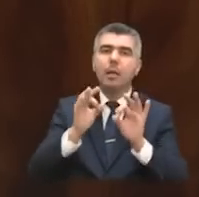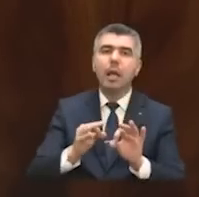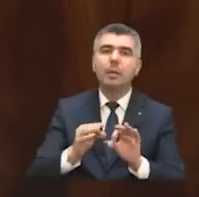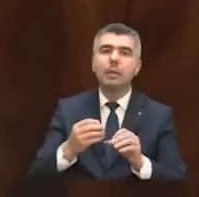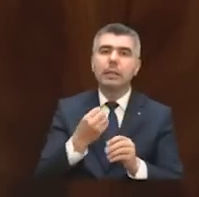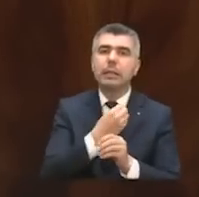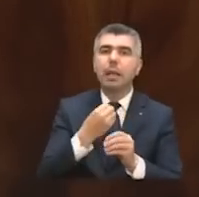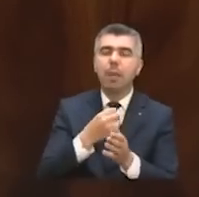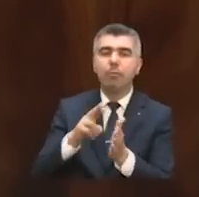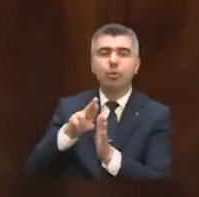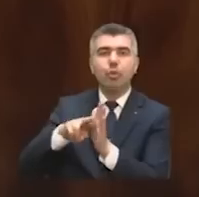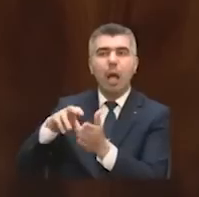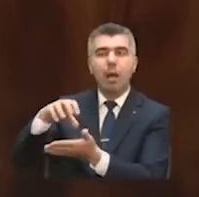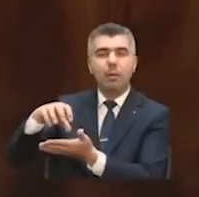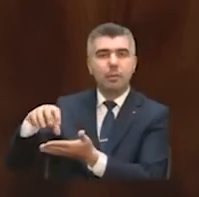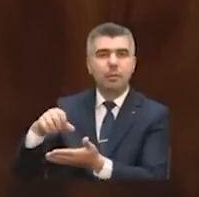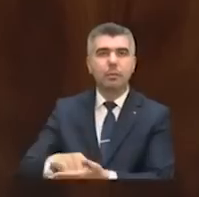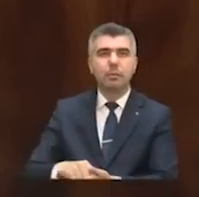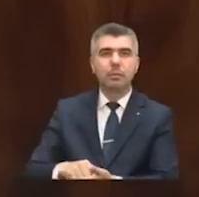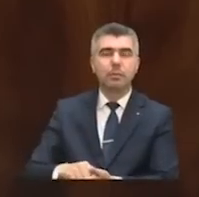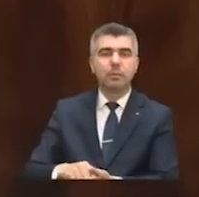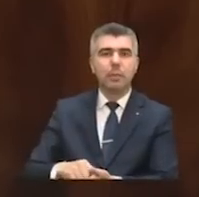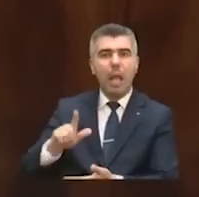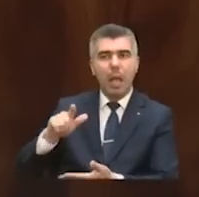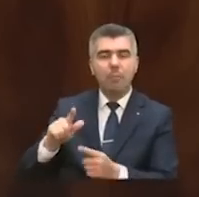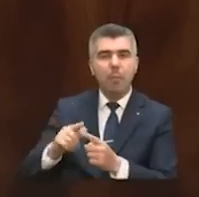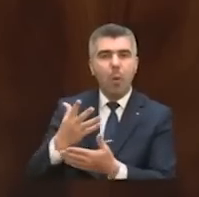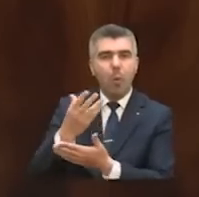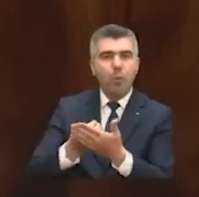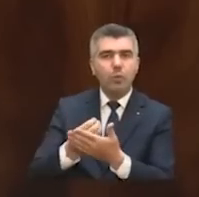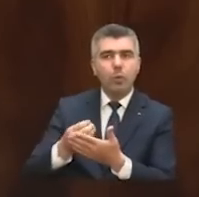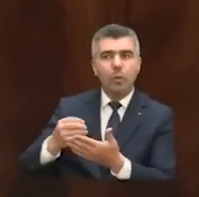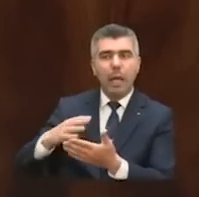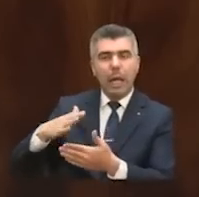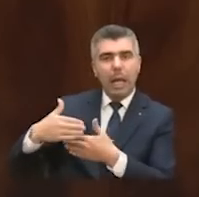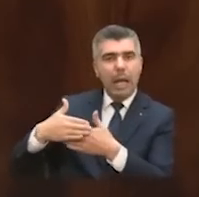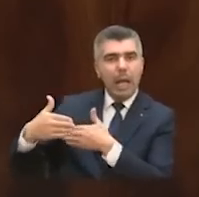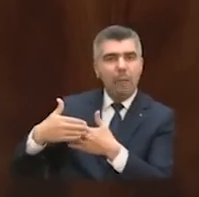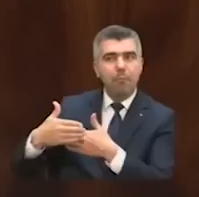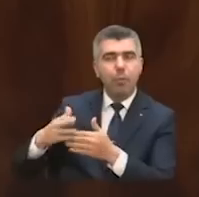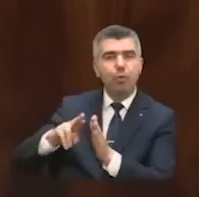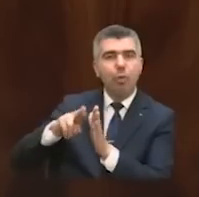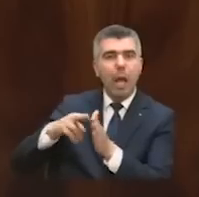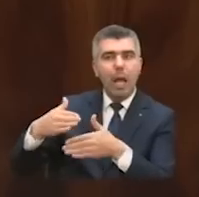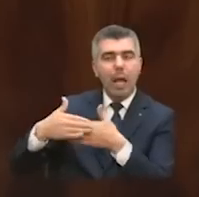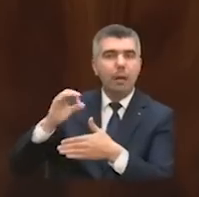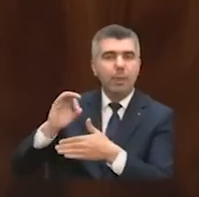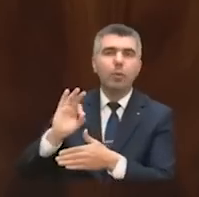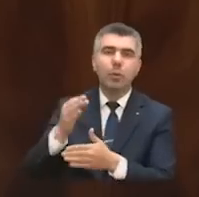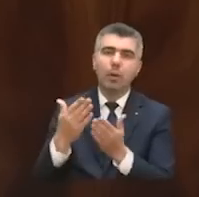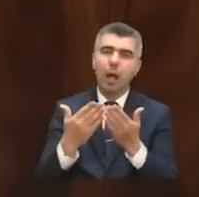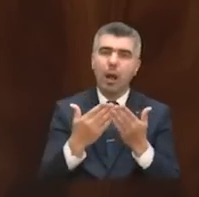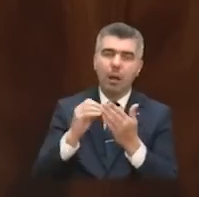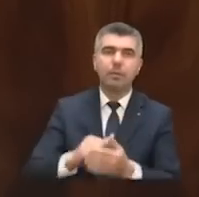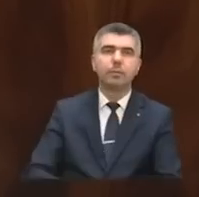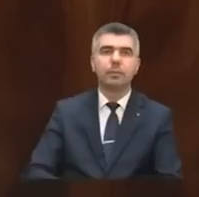الأطباء في كل جهة، وولاد بنات كل منطقة يقراو ويتخرجوا ويخدموا في الجهة ديالهم الأم. ملي